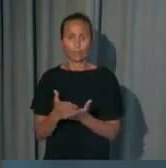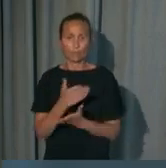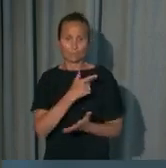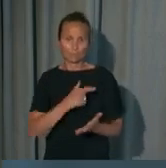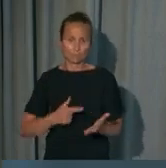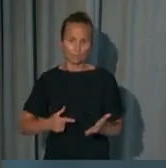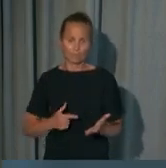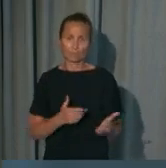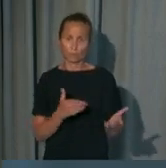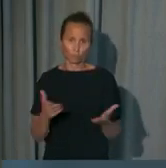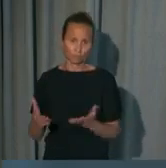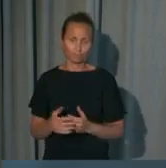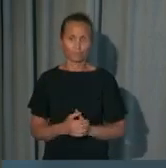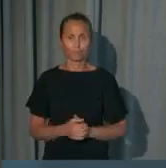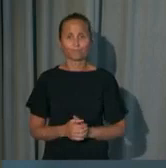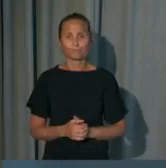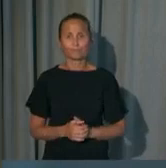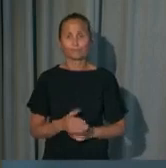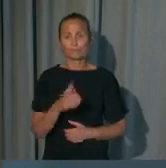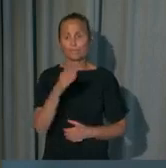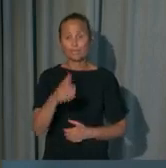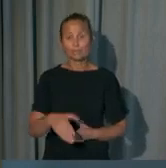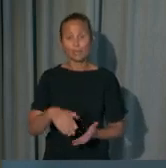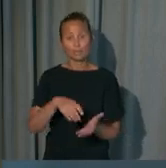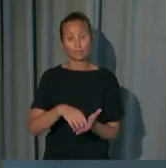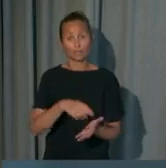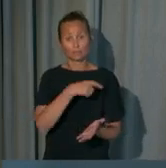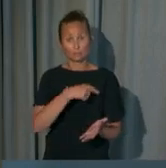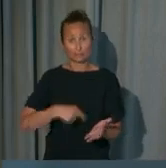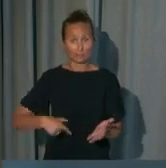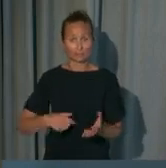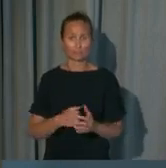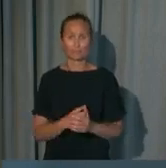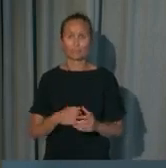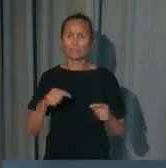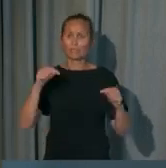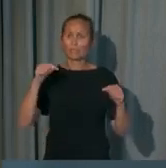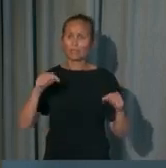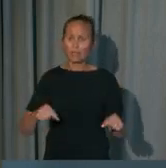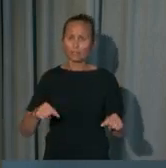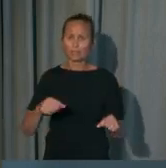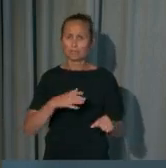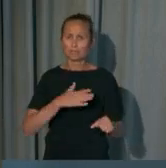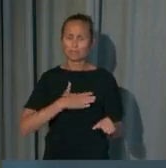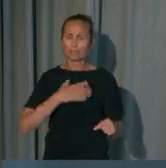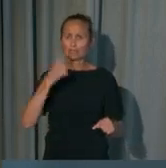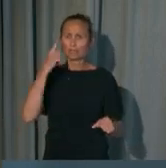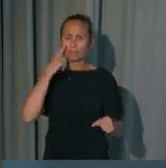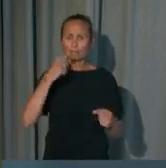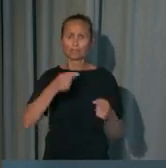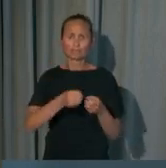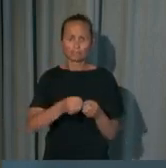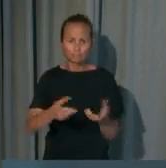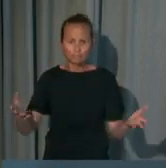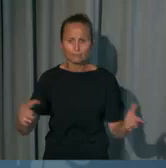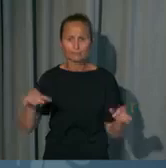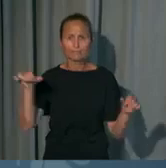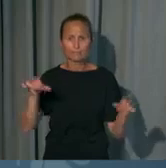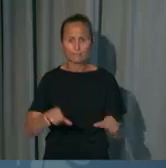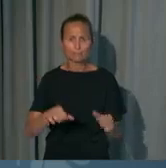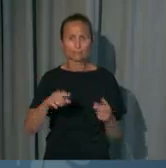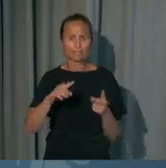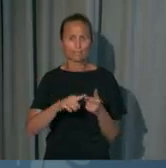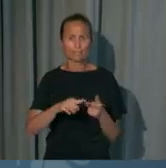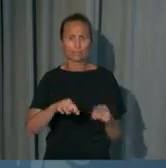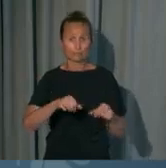justisministeren. Takk, statsminister. I dag går mine tanker til de drepte,